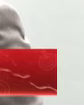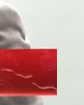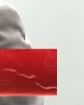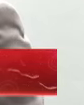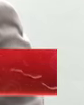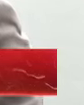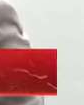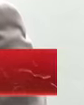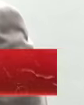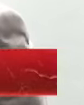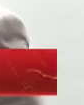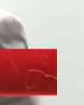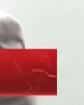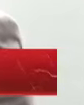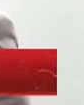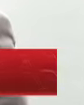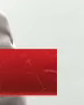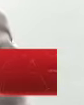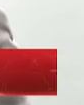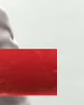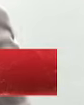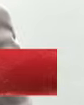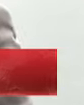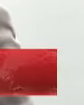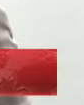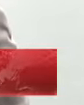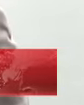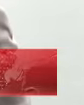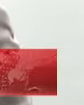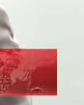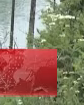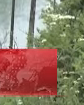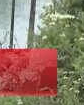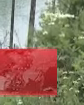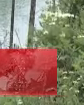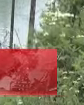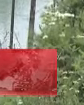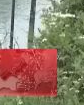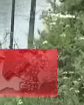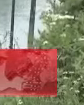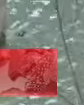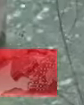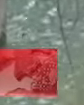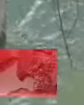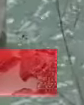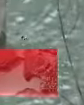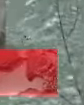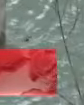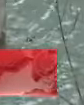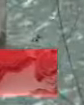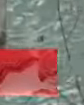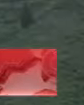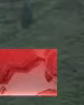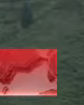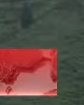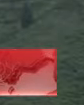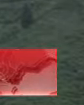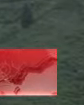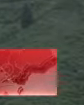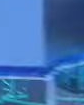За 4,5 месяца этого года уже посетило больше 80 тысяч туристов. Какие места полюбились туристам и какого лета